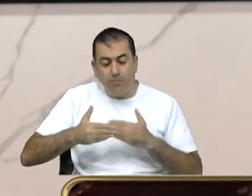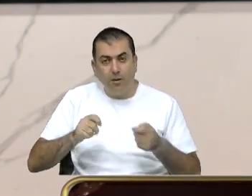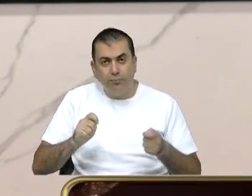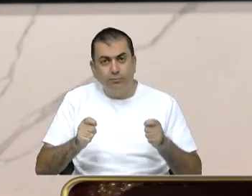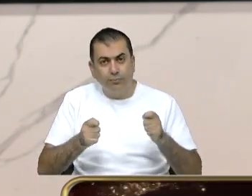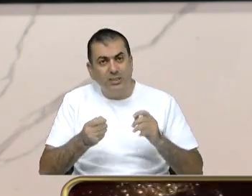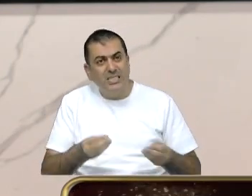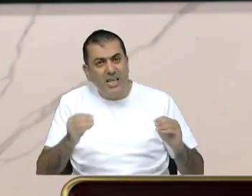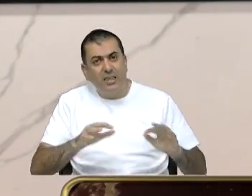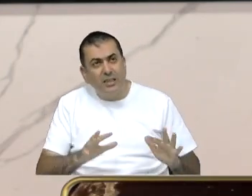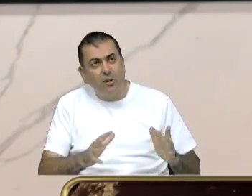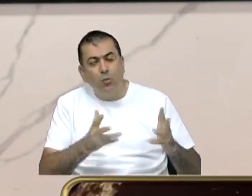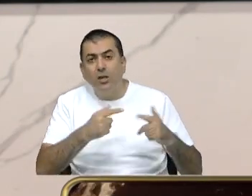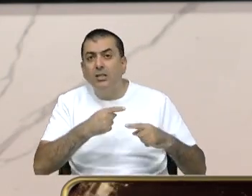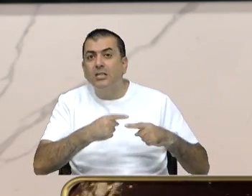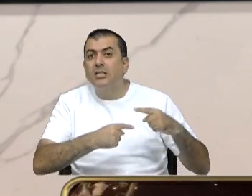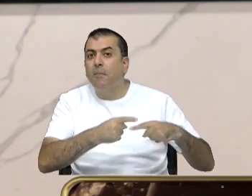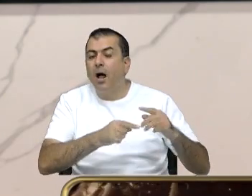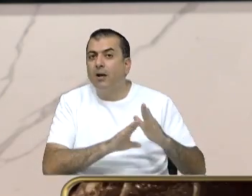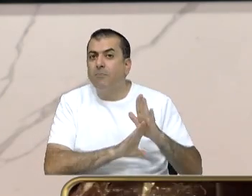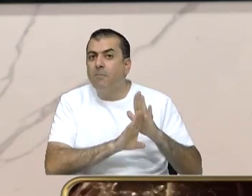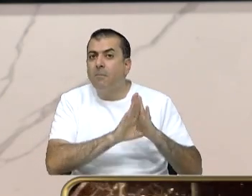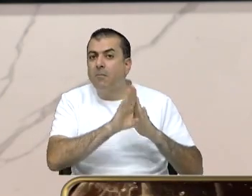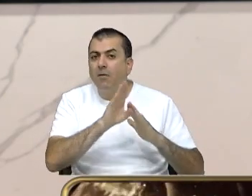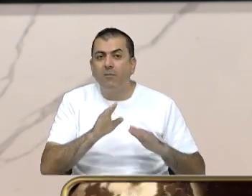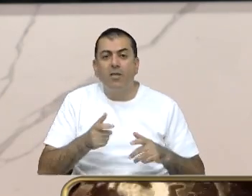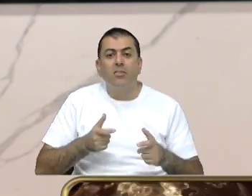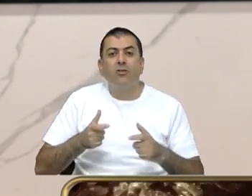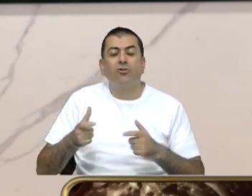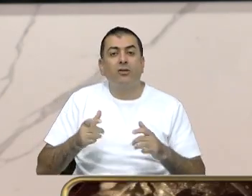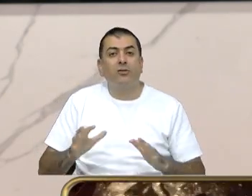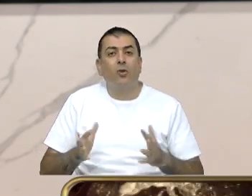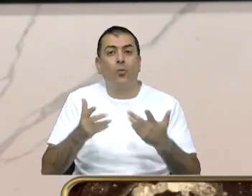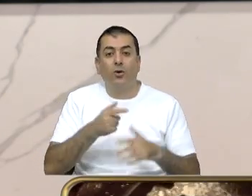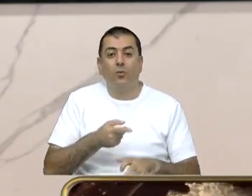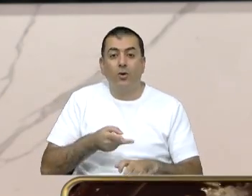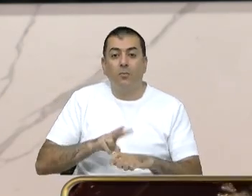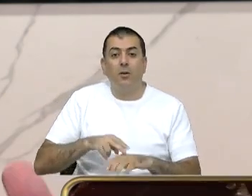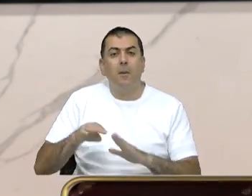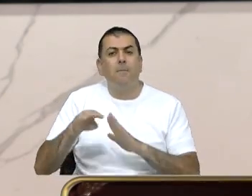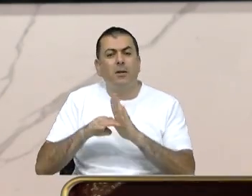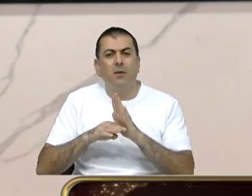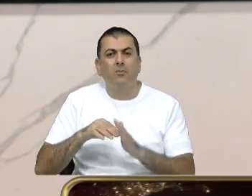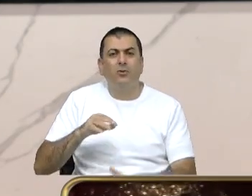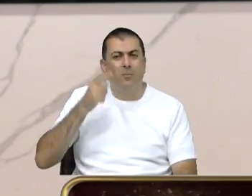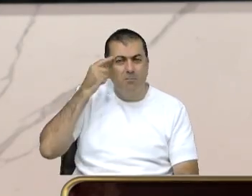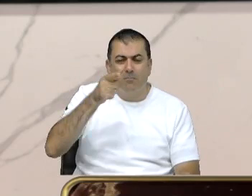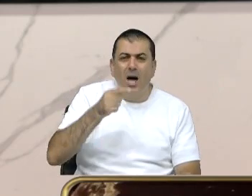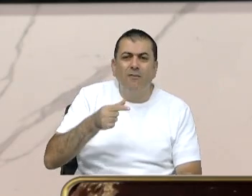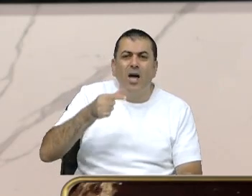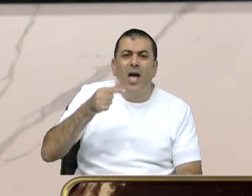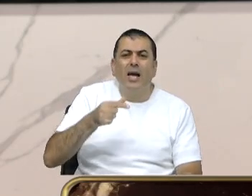متزايده بشكل مستمر في اعداد المستخدمين من انظمه الدفع الالكتروني سواء او استخدام برنامج كليك او استخدام